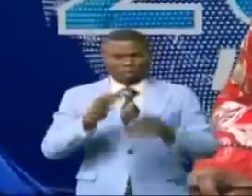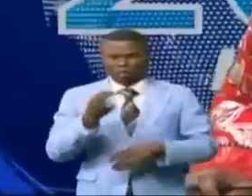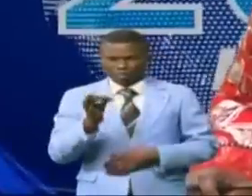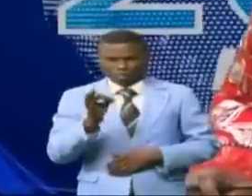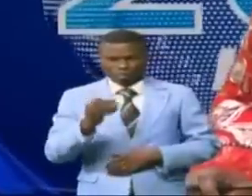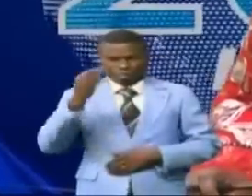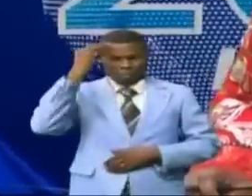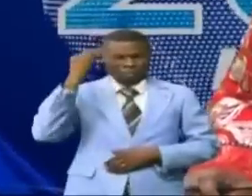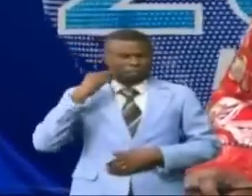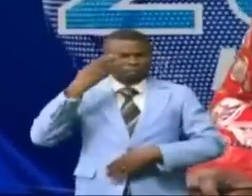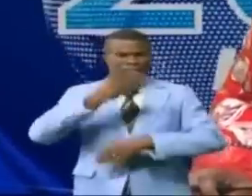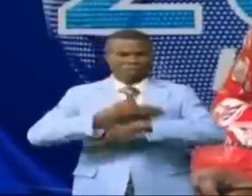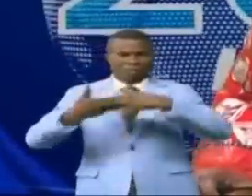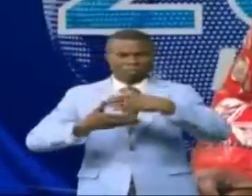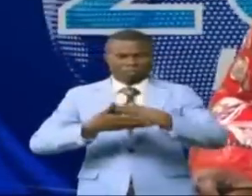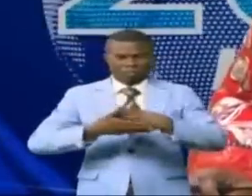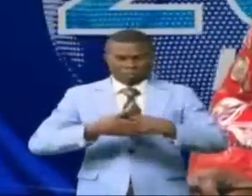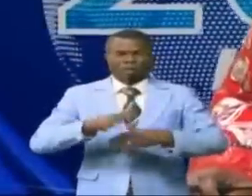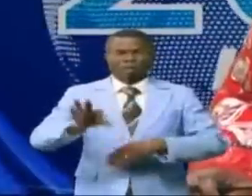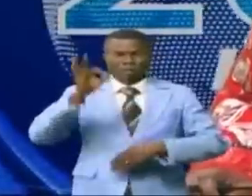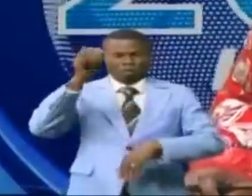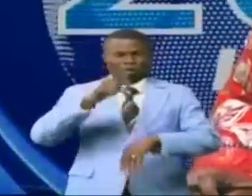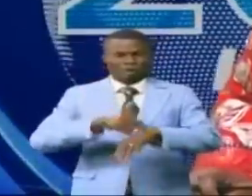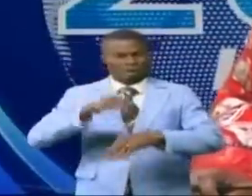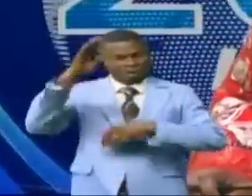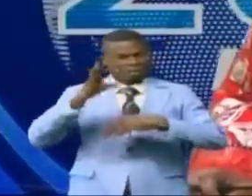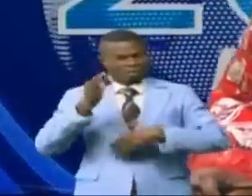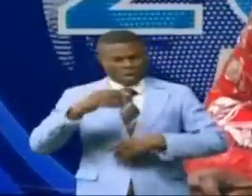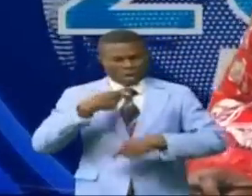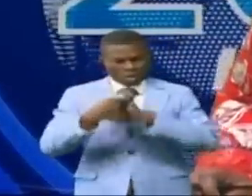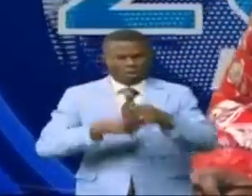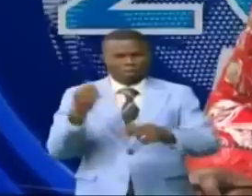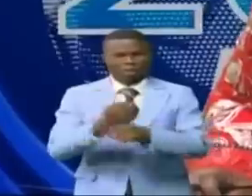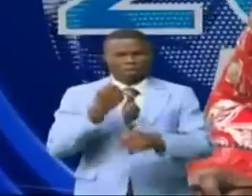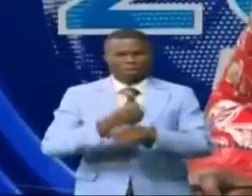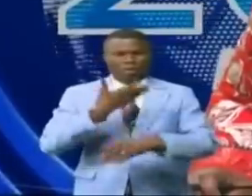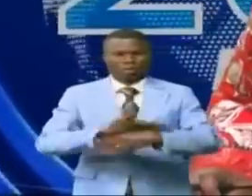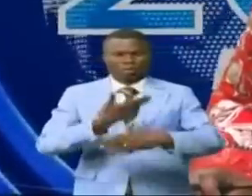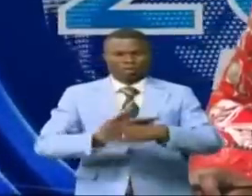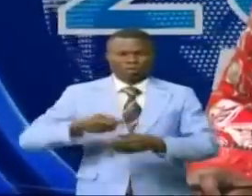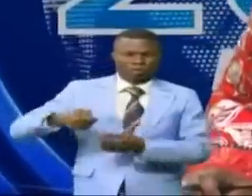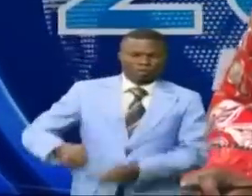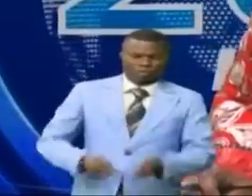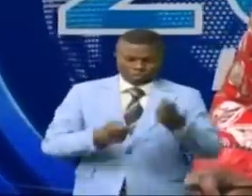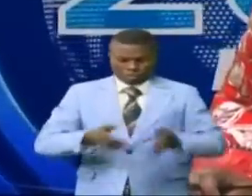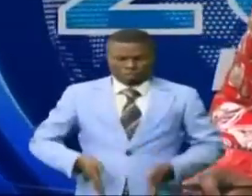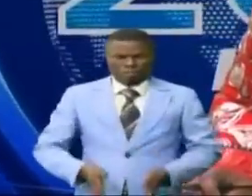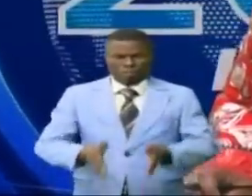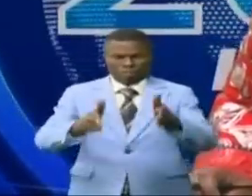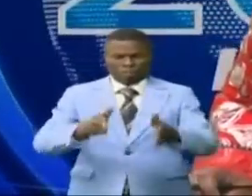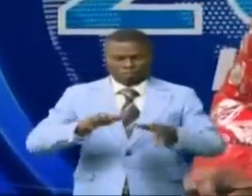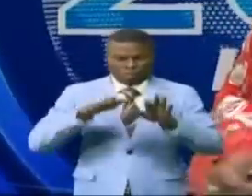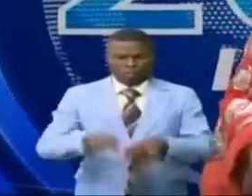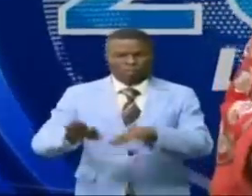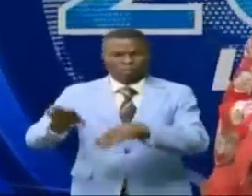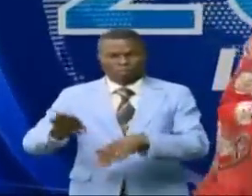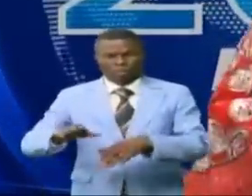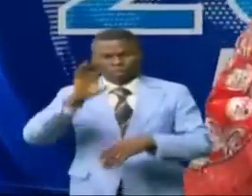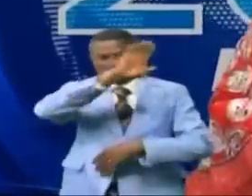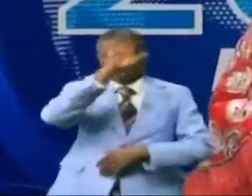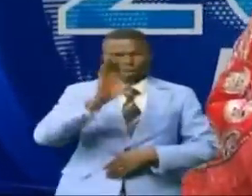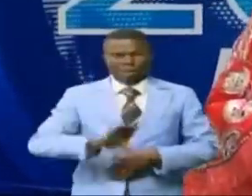des Infrastructures profite de l'absence des précipitations pour lancer les travaux de curage des caniveaux et des rivières dans quelques